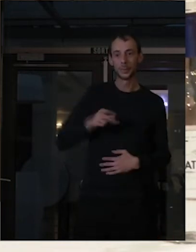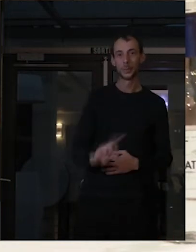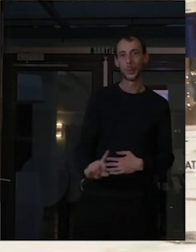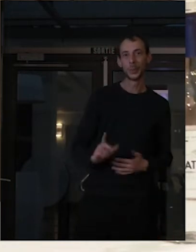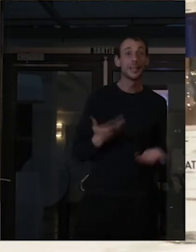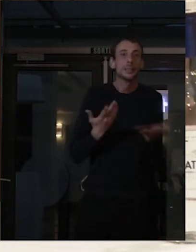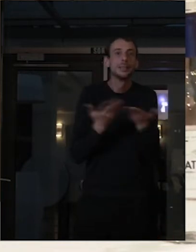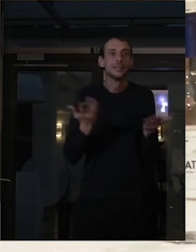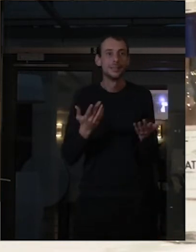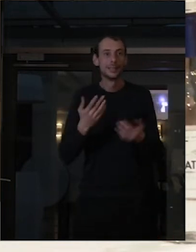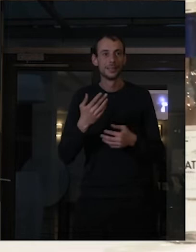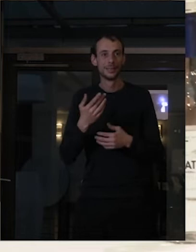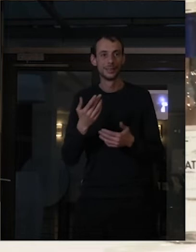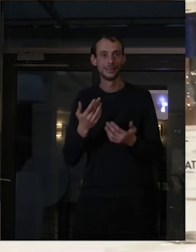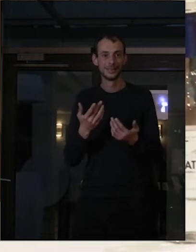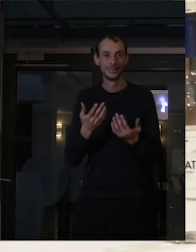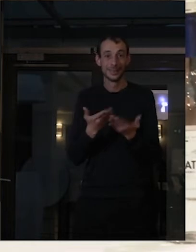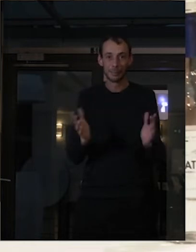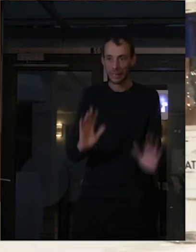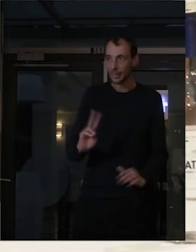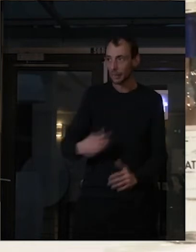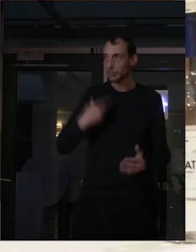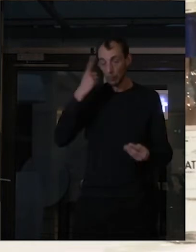bête, mais c'est vraiment des vraies questions que je me suis